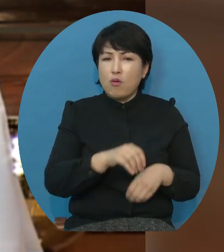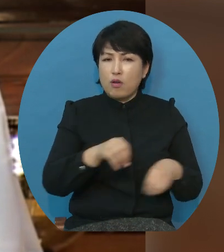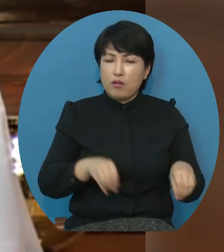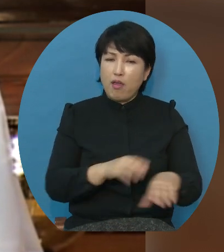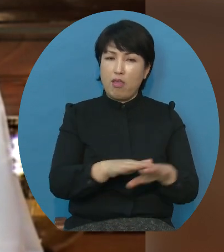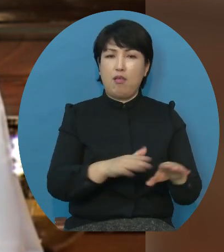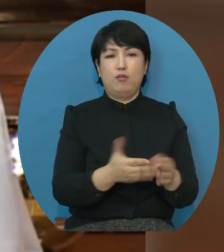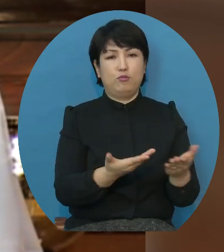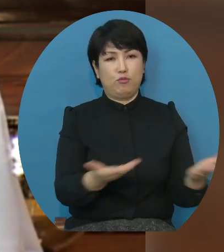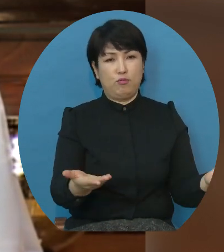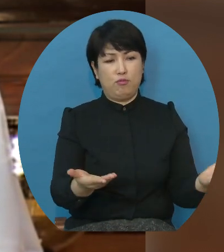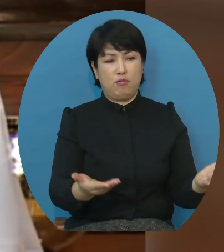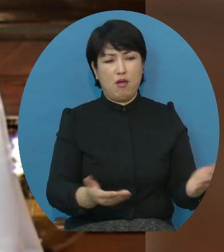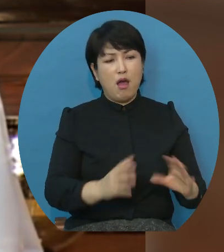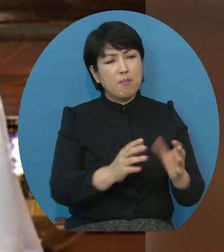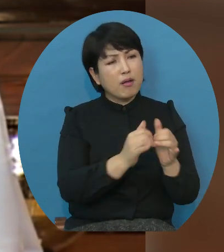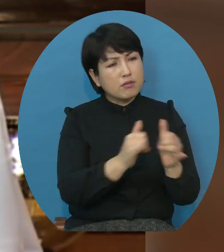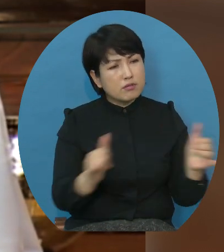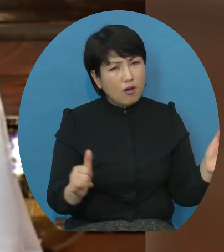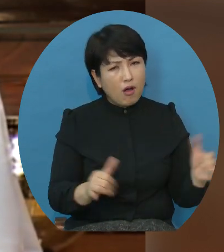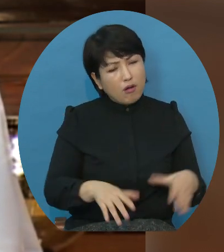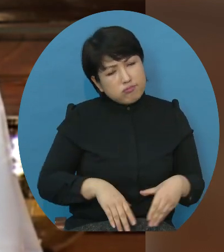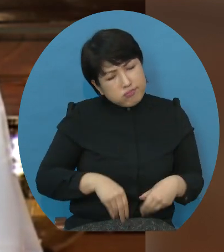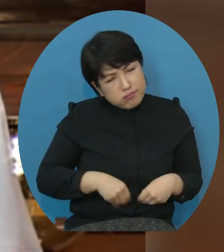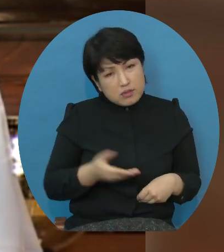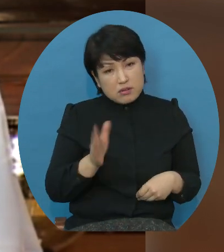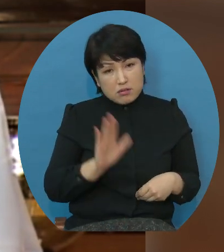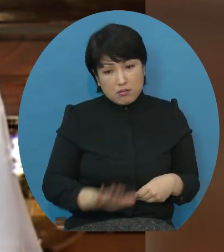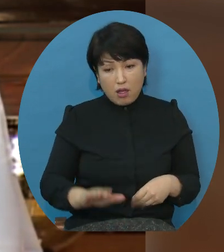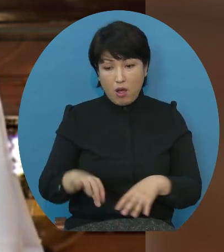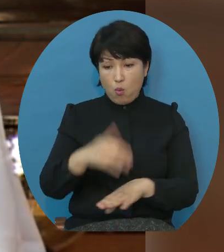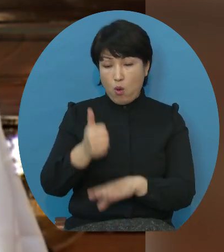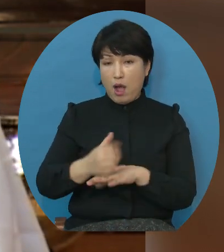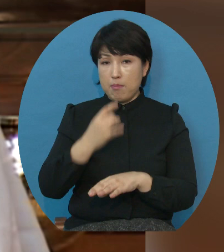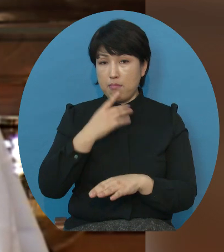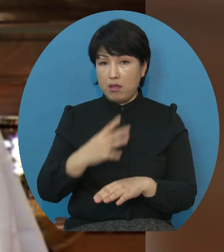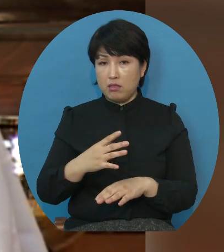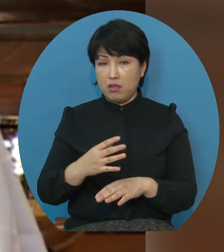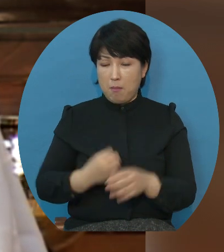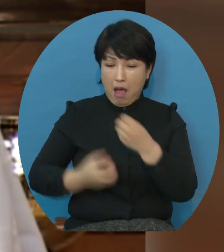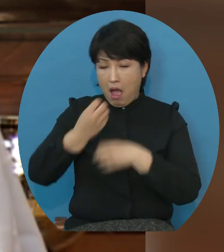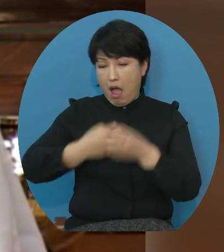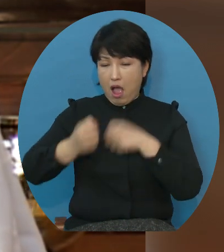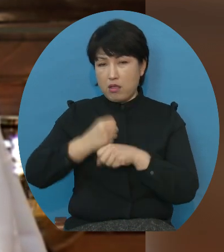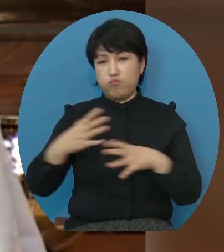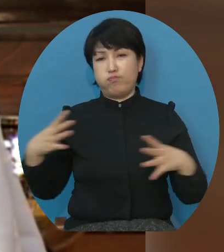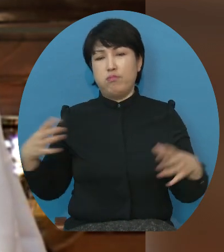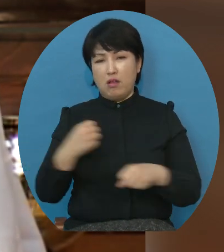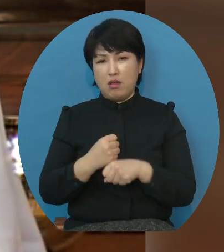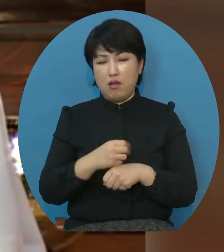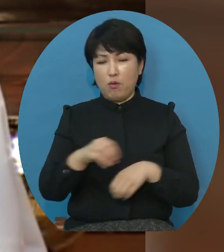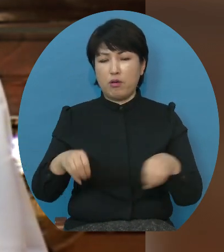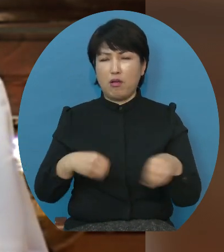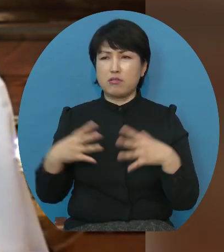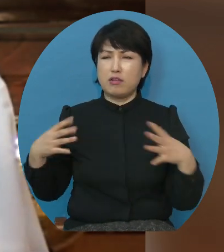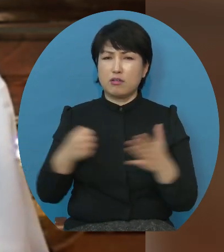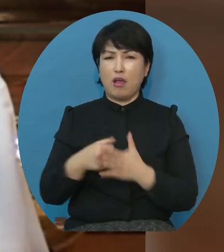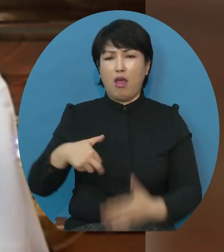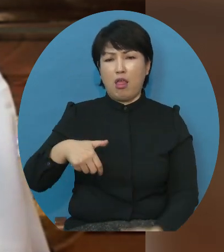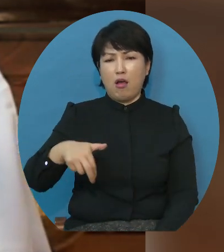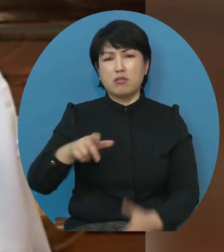굶주리는 데 암은 넘 호화판으로 먹거나 도리어 자기도 살이쪄 가지고 숨을 헐떡거리고 일이지